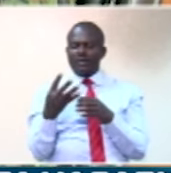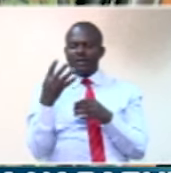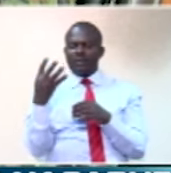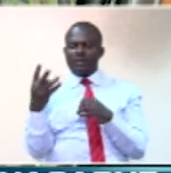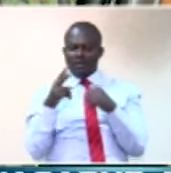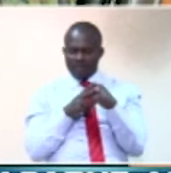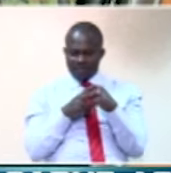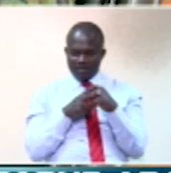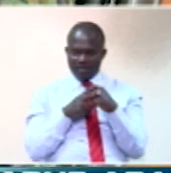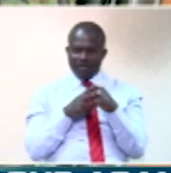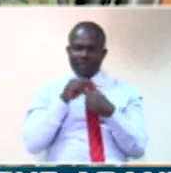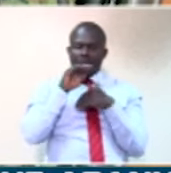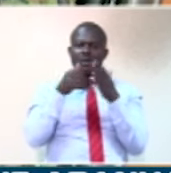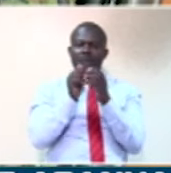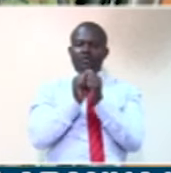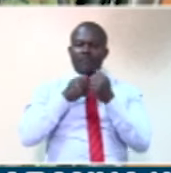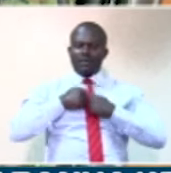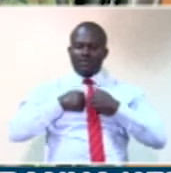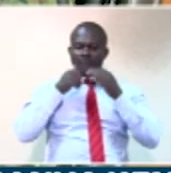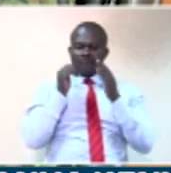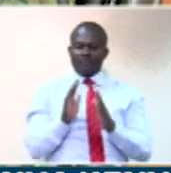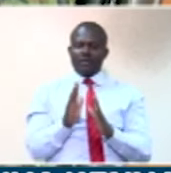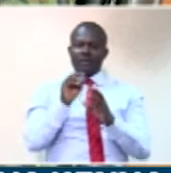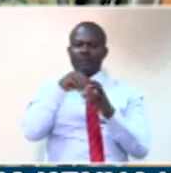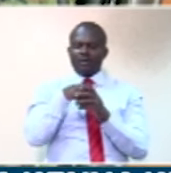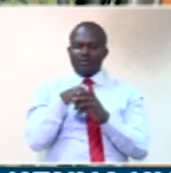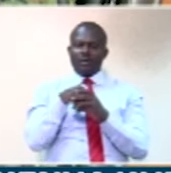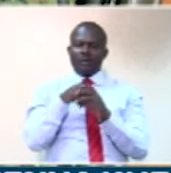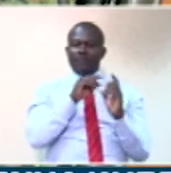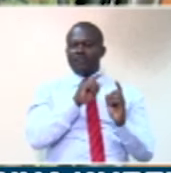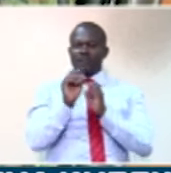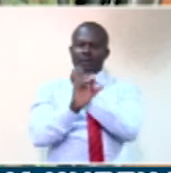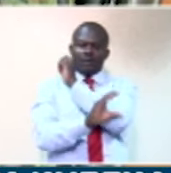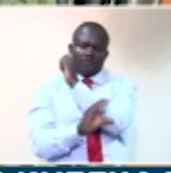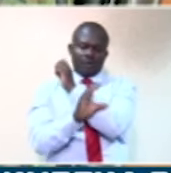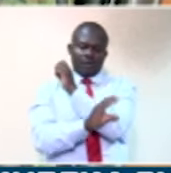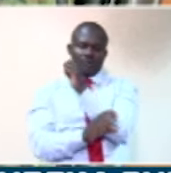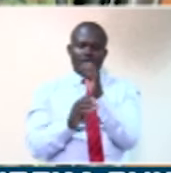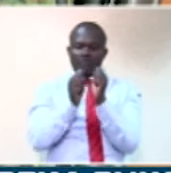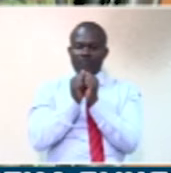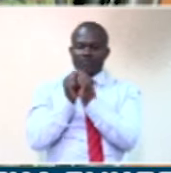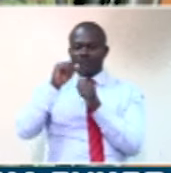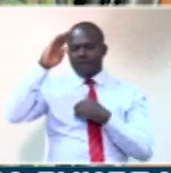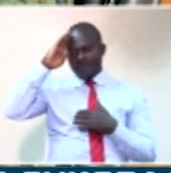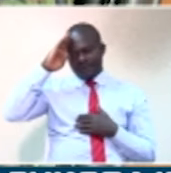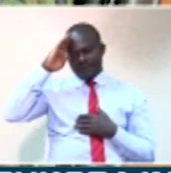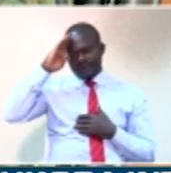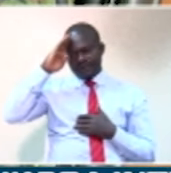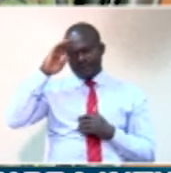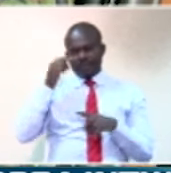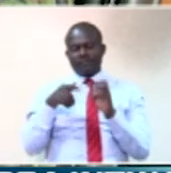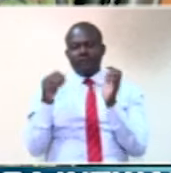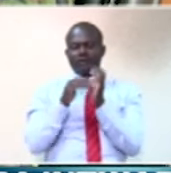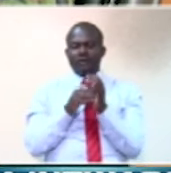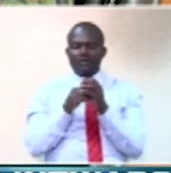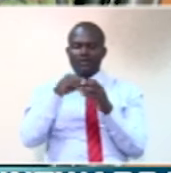447 bose ari Abanyarwanda bagizwe n'abo mu ngabo z'igihugu n'abapolisi. Ariko no